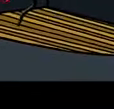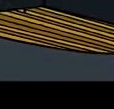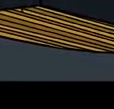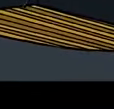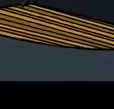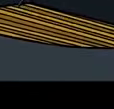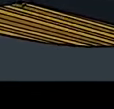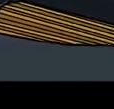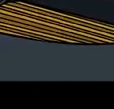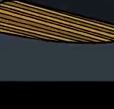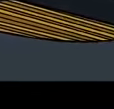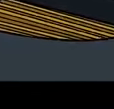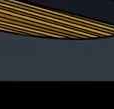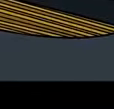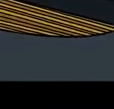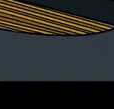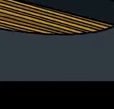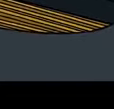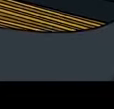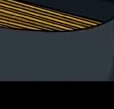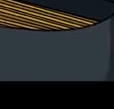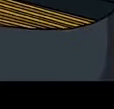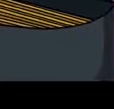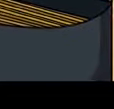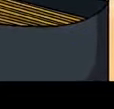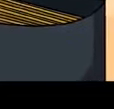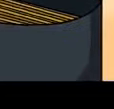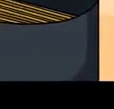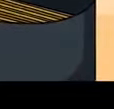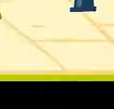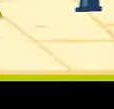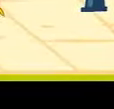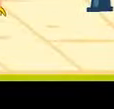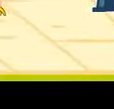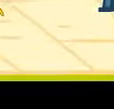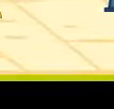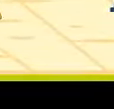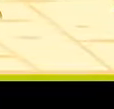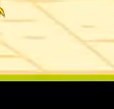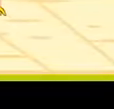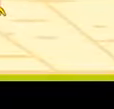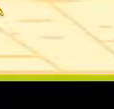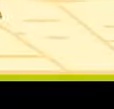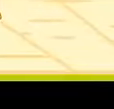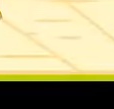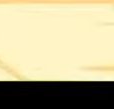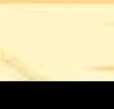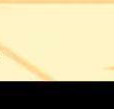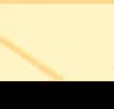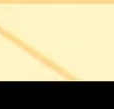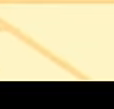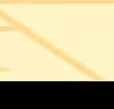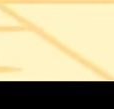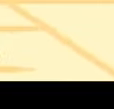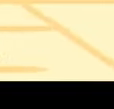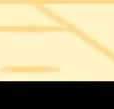ээж та өөрөө дагуулж үлгэр дуурайлал болох учиртайг мартаж болохгүй. Хүү охин таны заасан бүхнийг